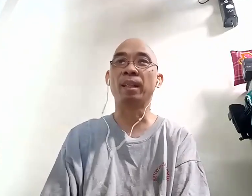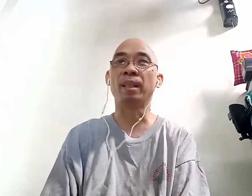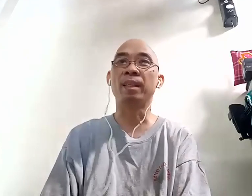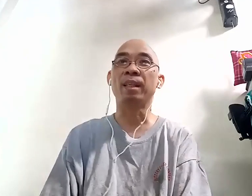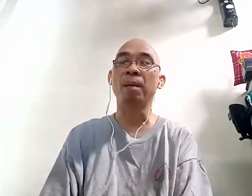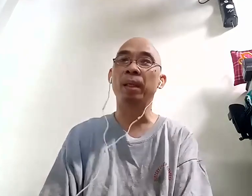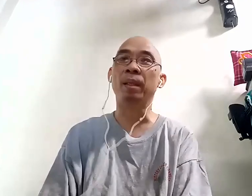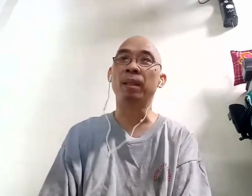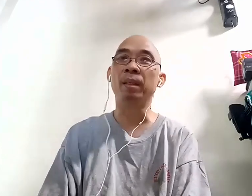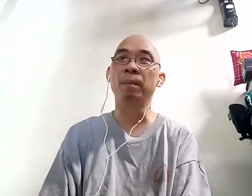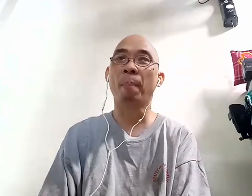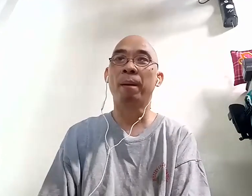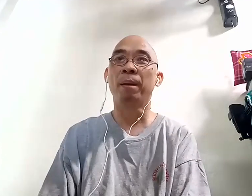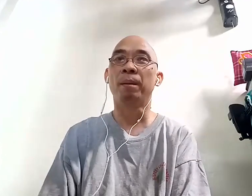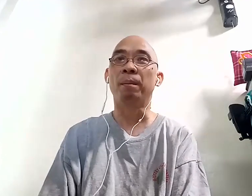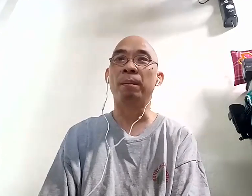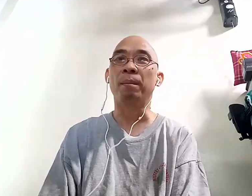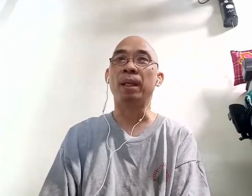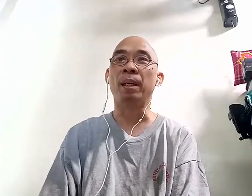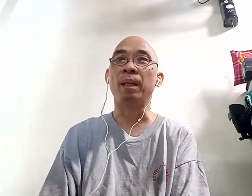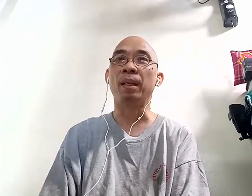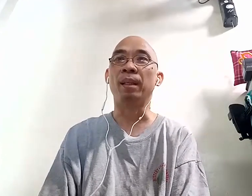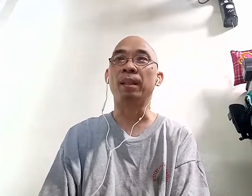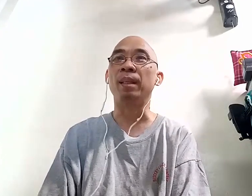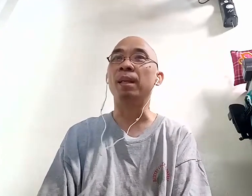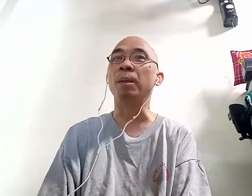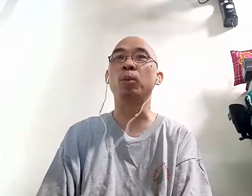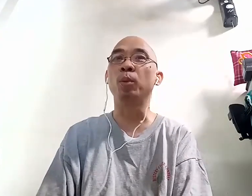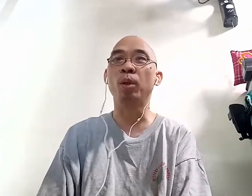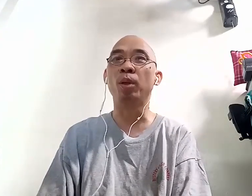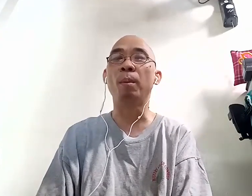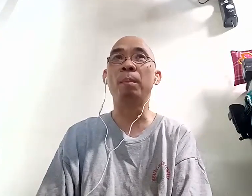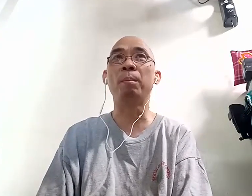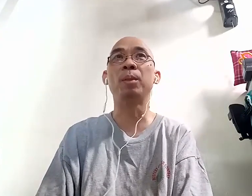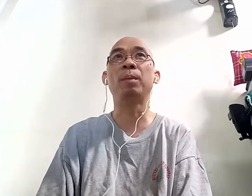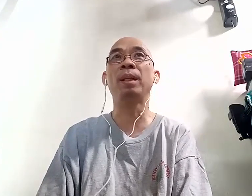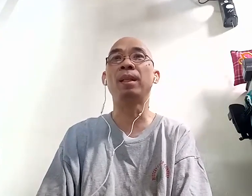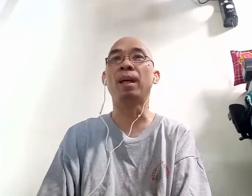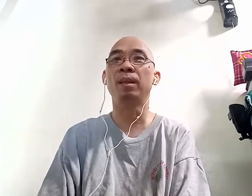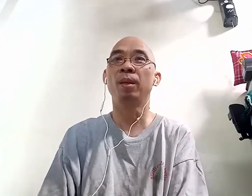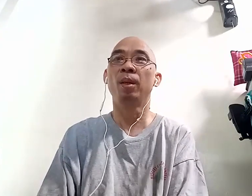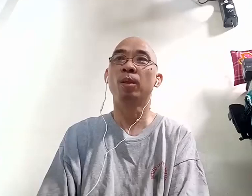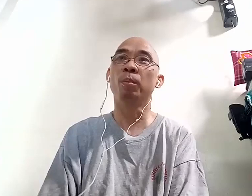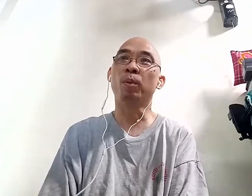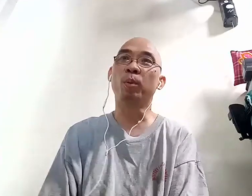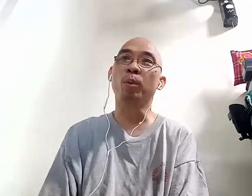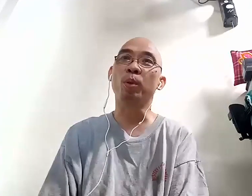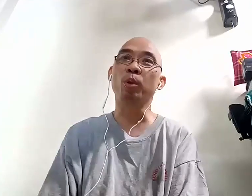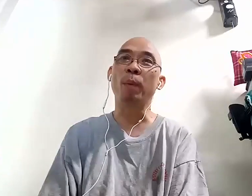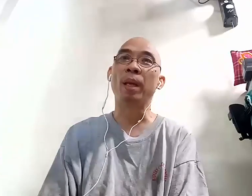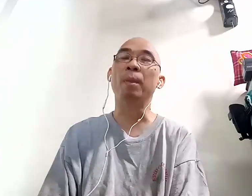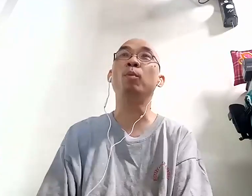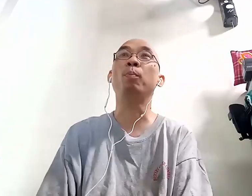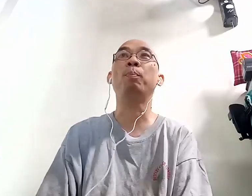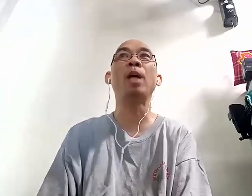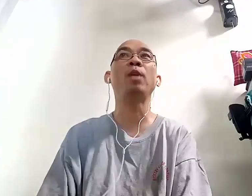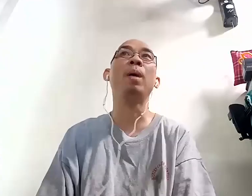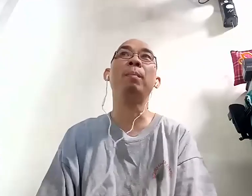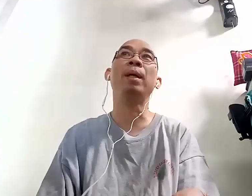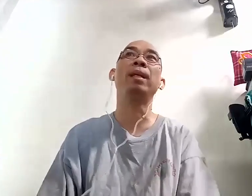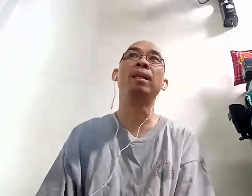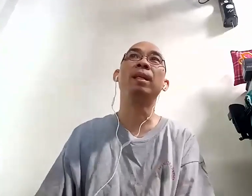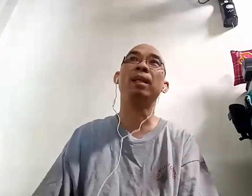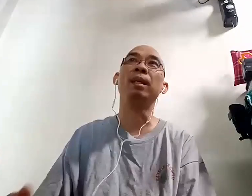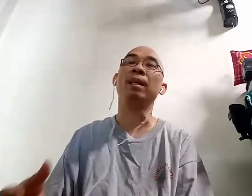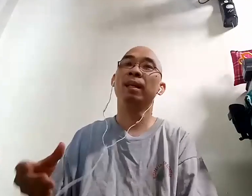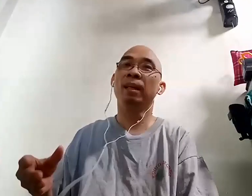ang nangyari sa amin eh. Yung hindi na magtutuloy, maganda yung gusto kong malaman yung paano